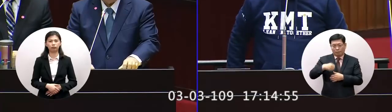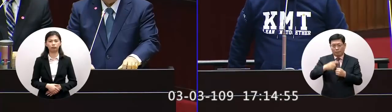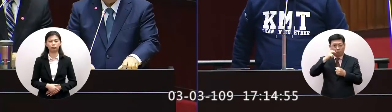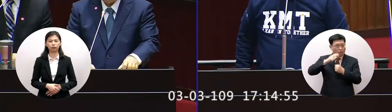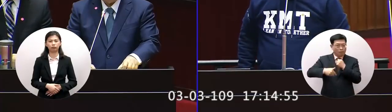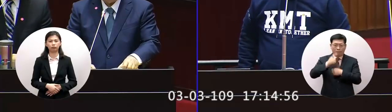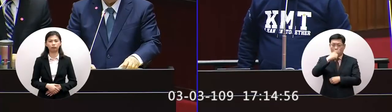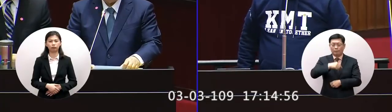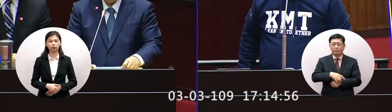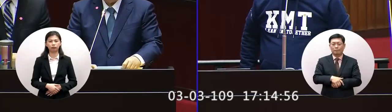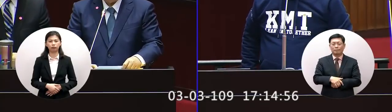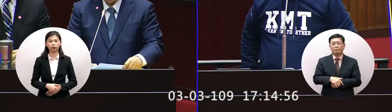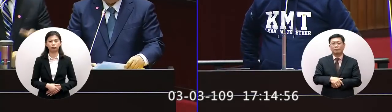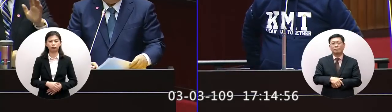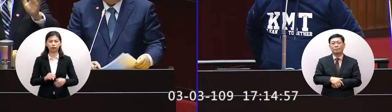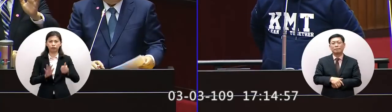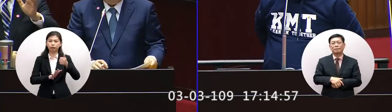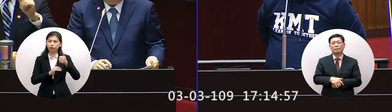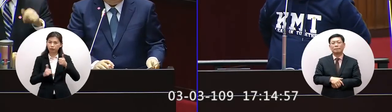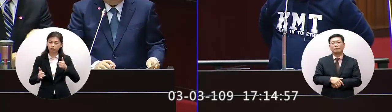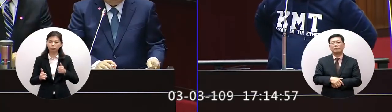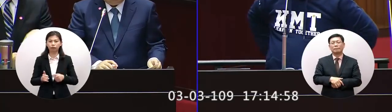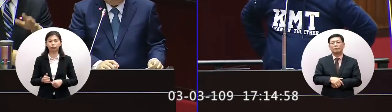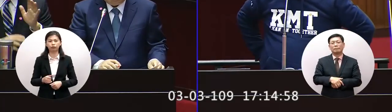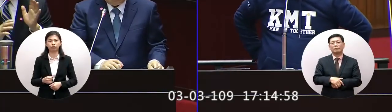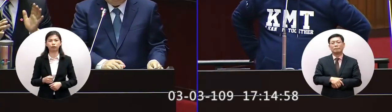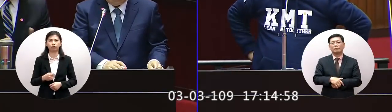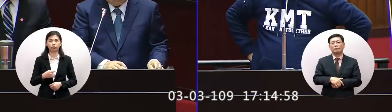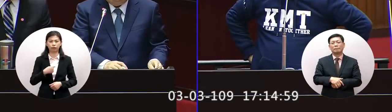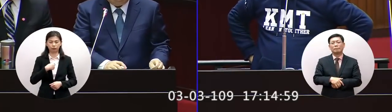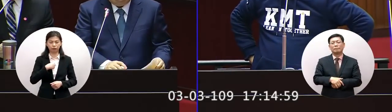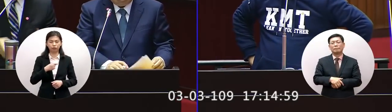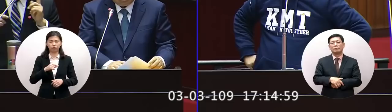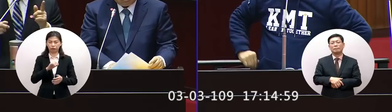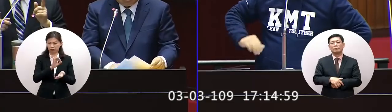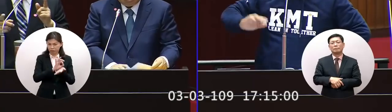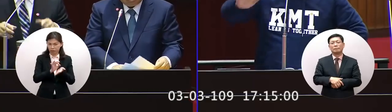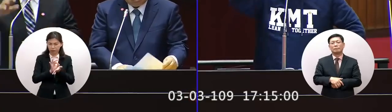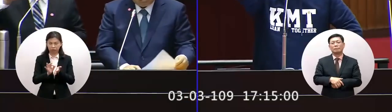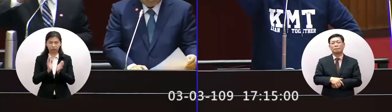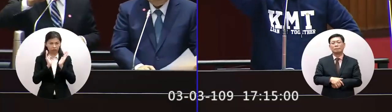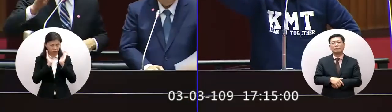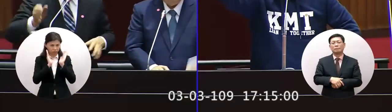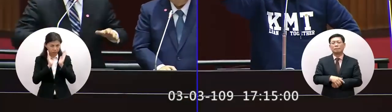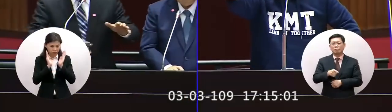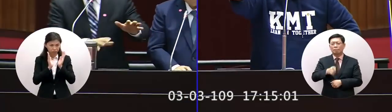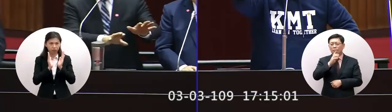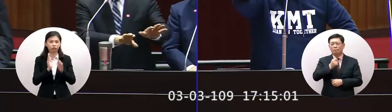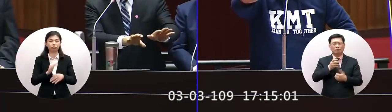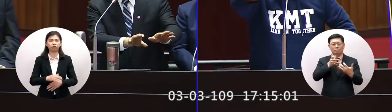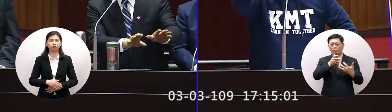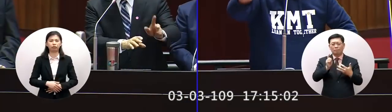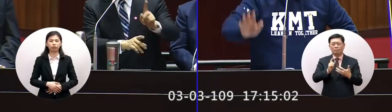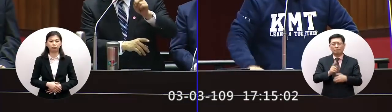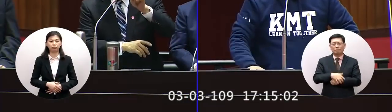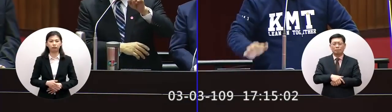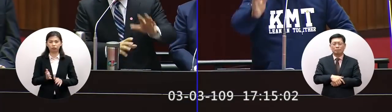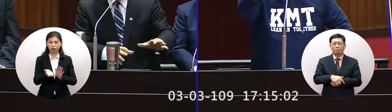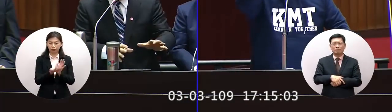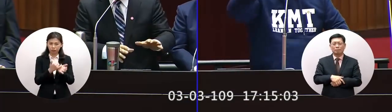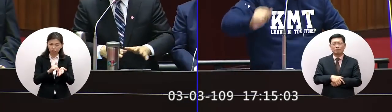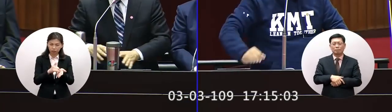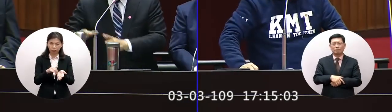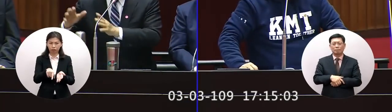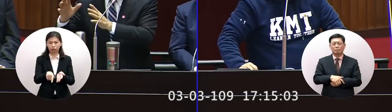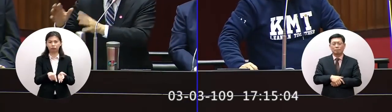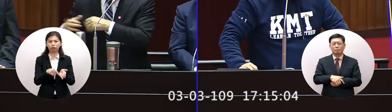掉。 来，委员，我的这边会真慎重，而且 这是安怎慎重啦？ 预算而